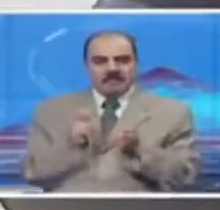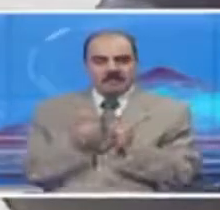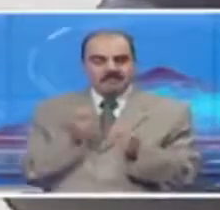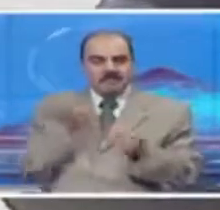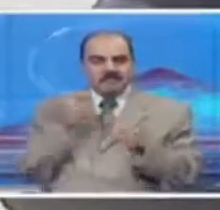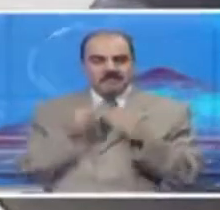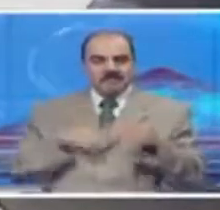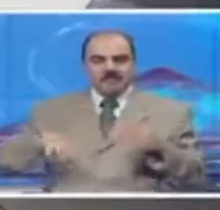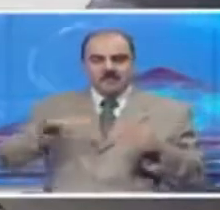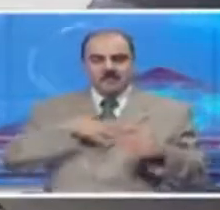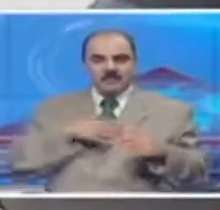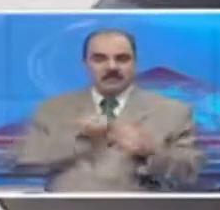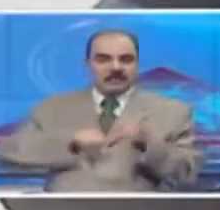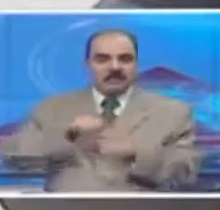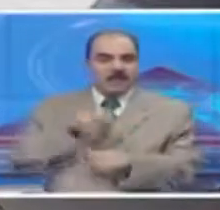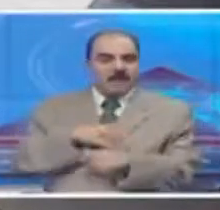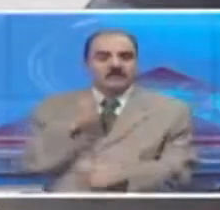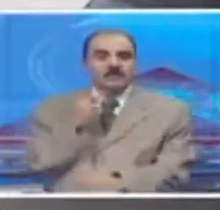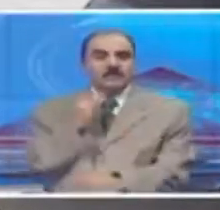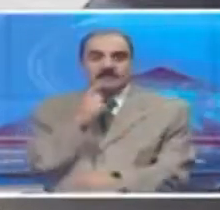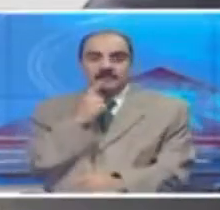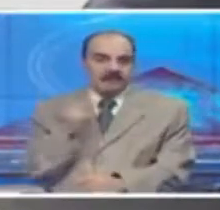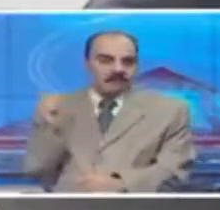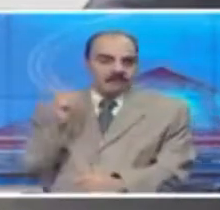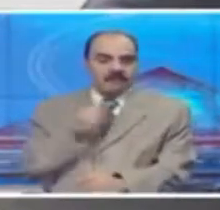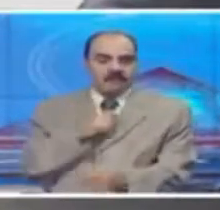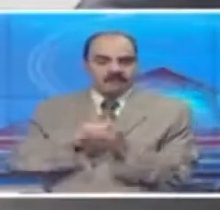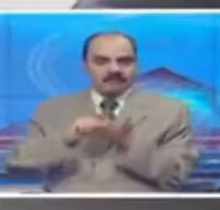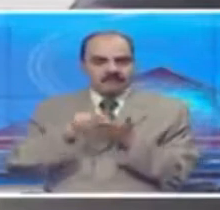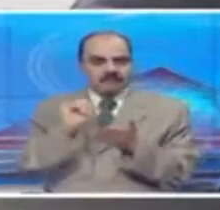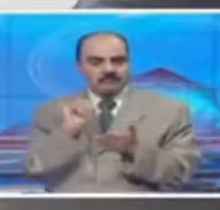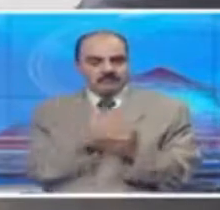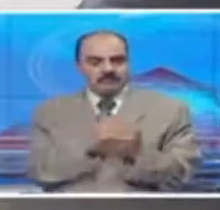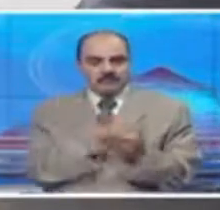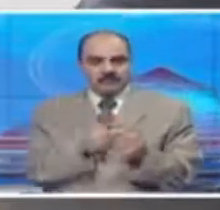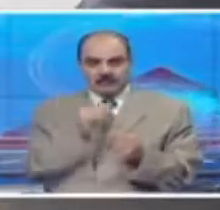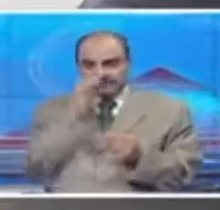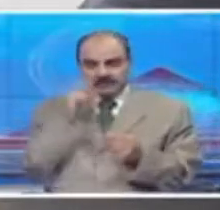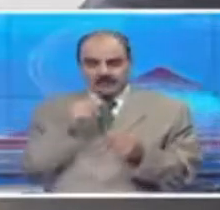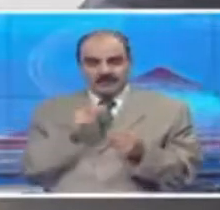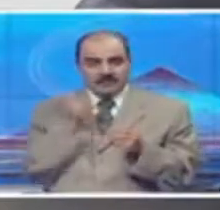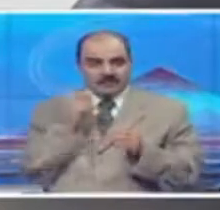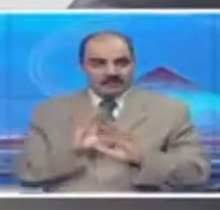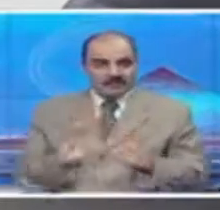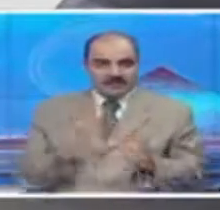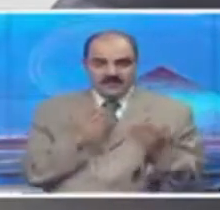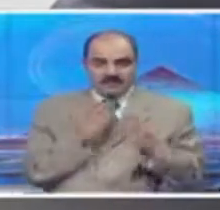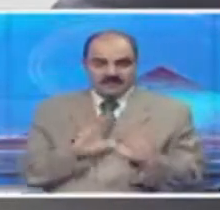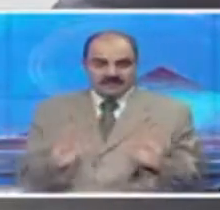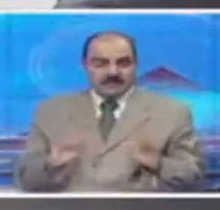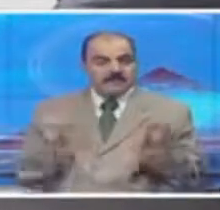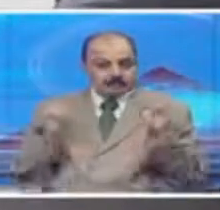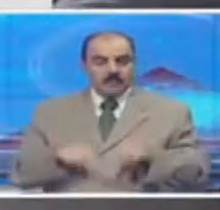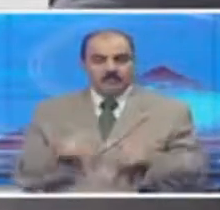الدولي للكتاب في نسخته 52، حاملا معه رسائل عدة، ليس فقط على المستوى الثقافي والأدبي، ولكن